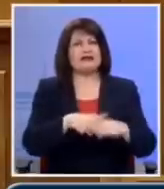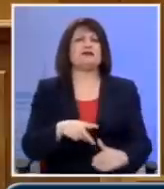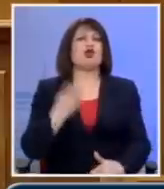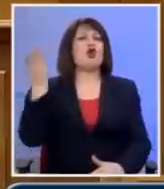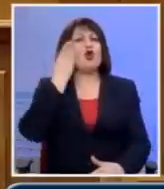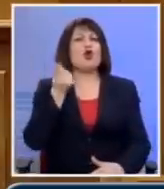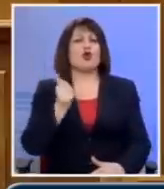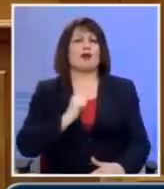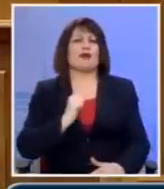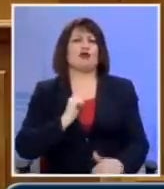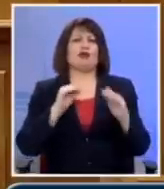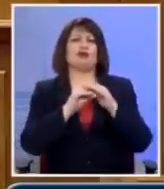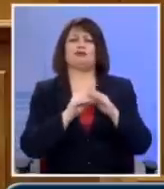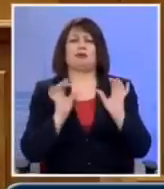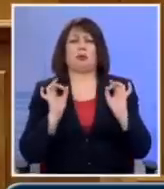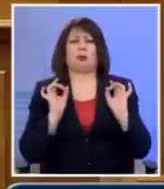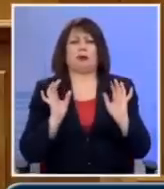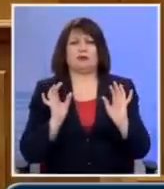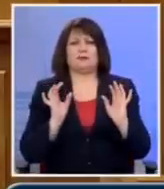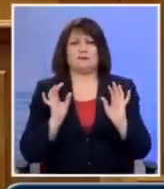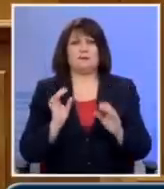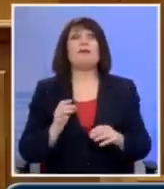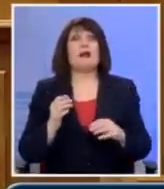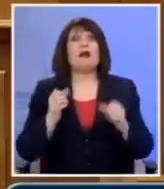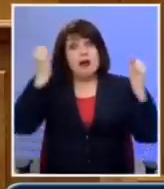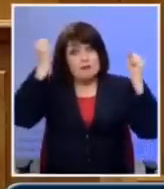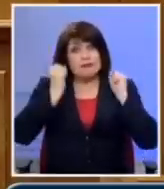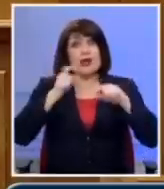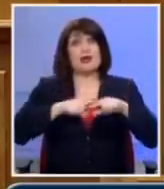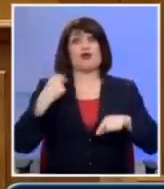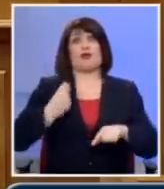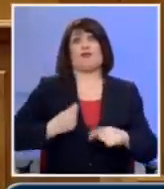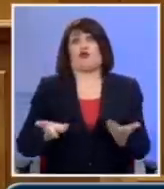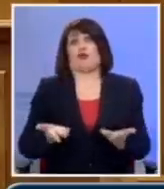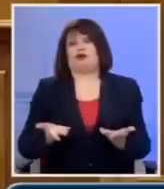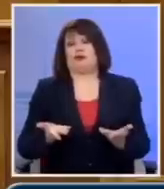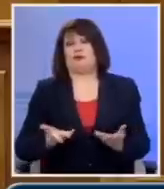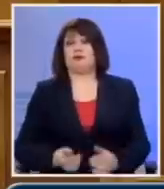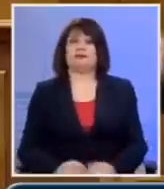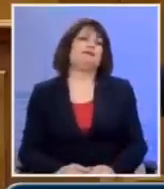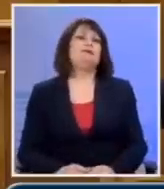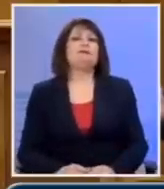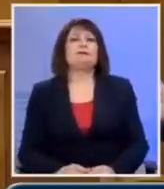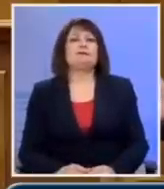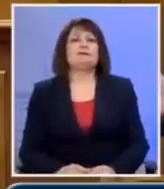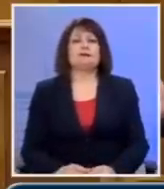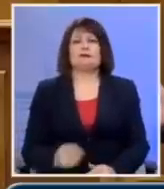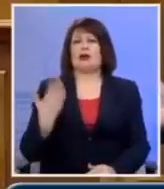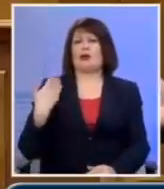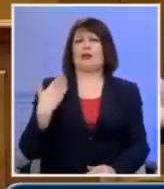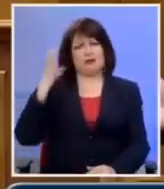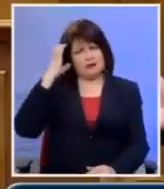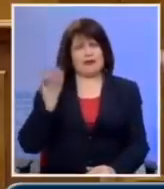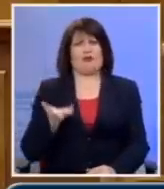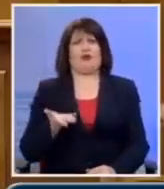τους ιδιώτες επενδυτές, αλλά με πολύ μεγάλη ζημία για το ελληνικό δημόσιο. Δεν έχουν περάσει και πολλά χρόνια, τα